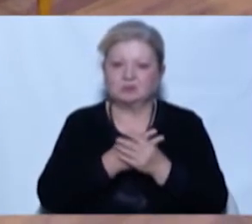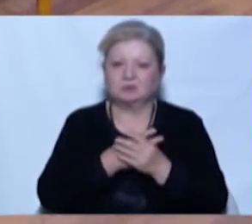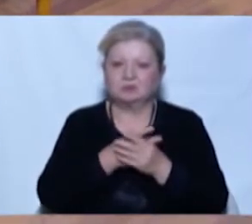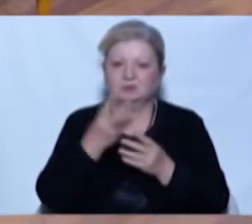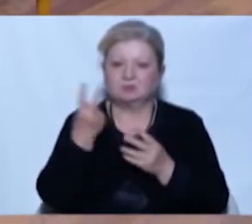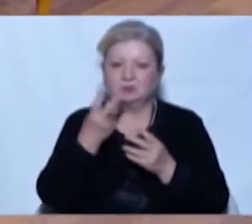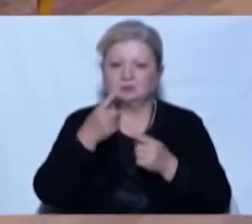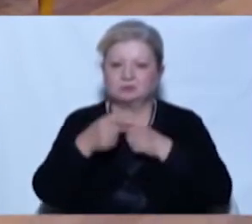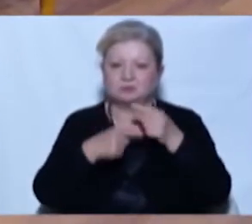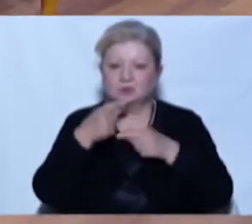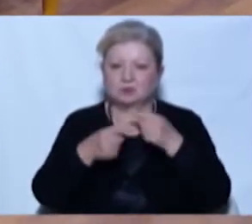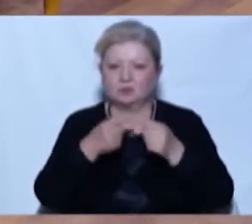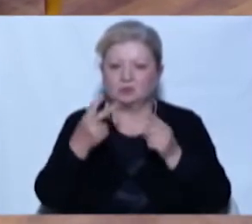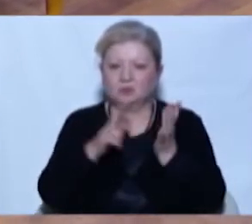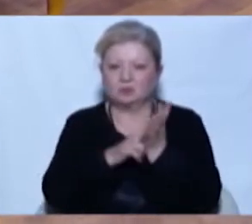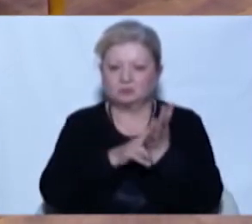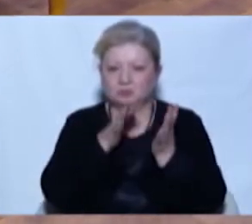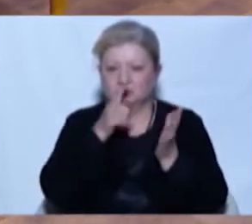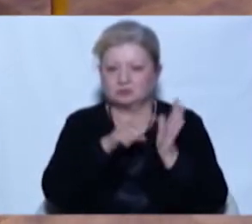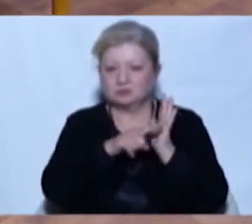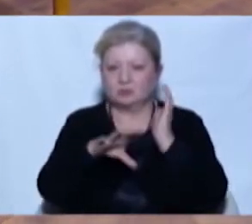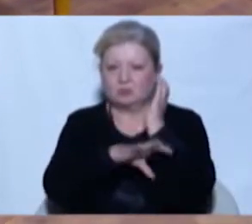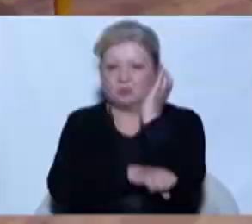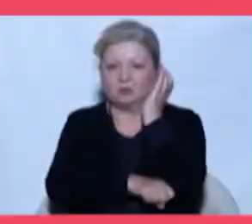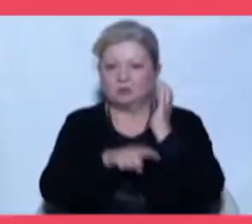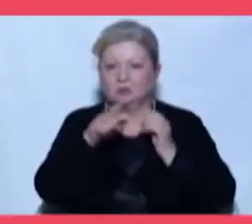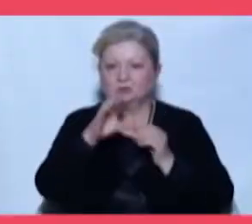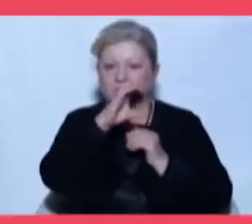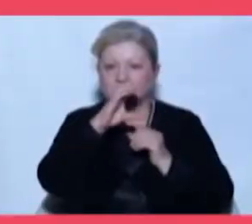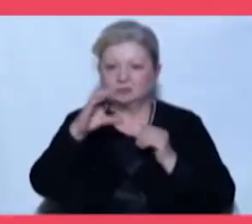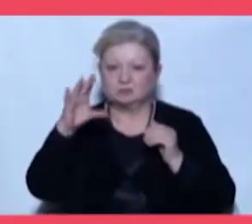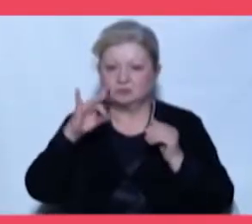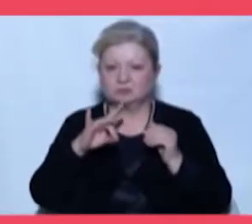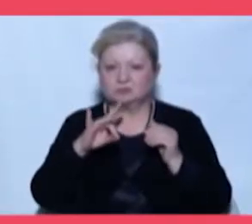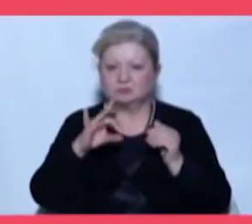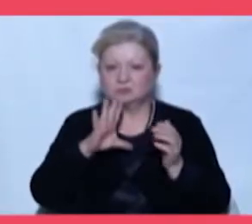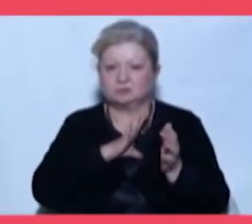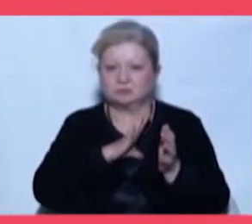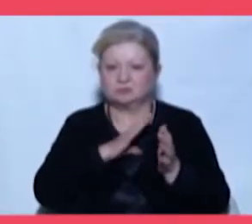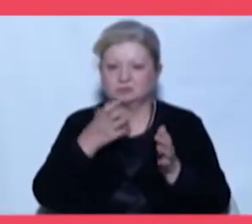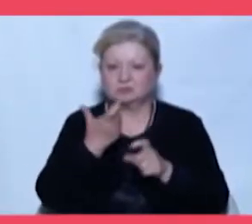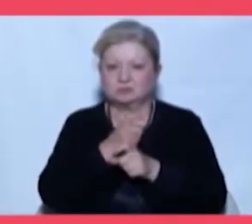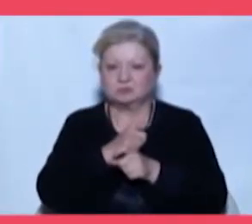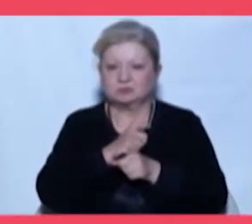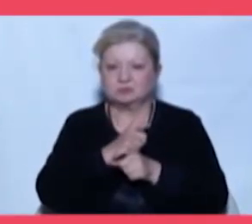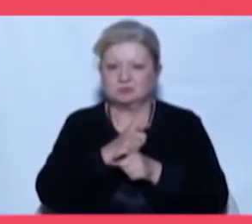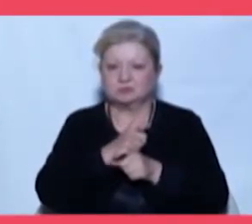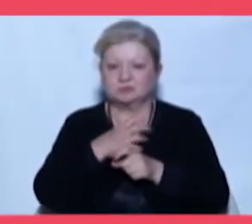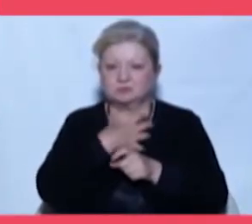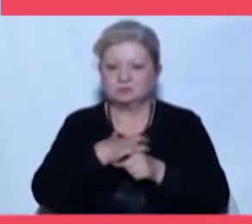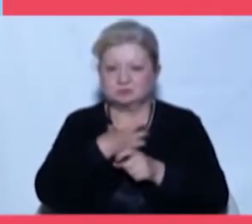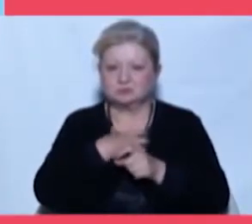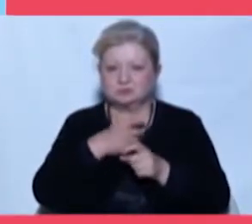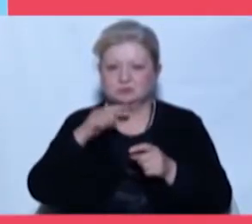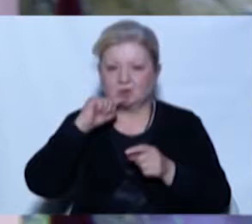მე-20 საუკუნის 80-იანი წლების ბოლოს საბჭოთა კავშირი აღმოჩნდა სერიოზული ეკონომიური